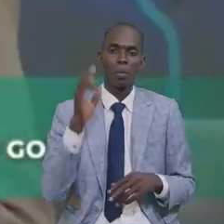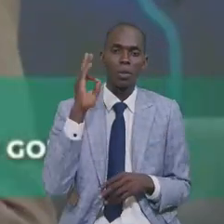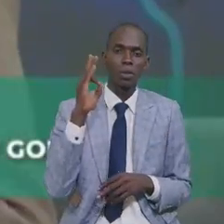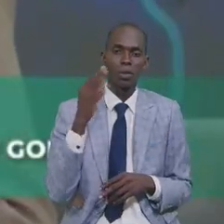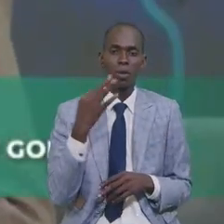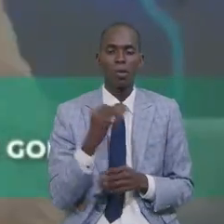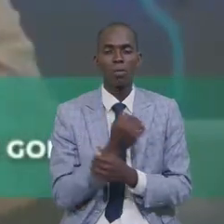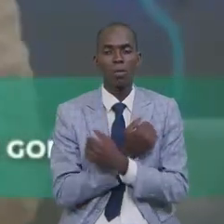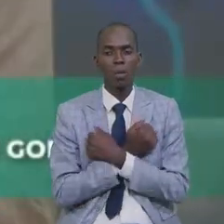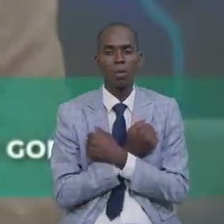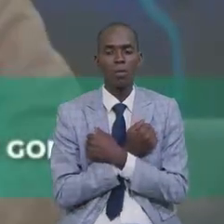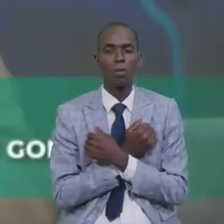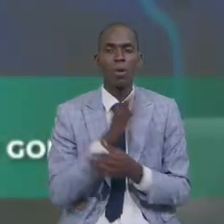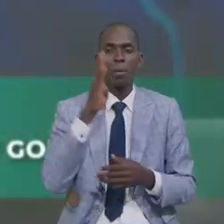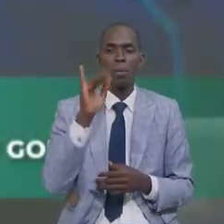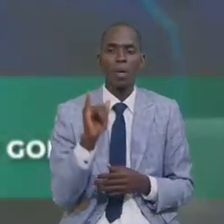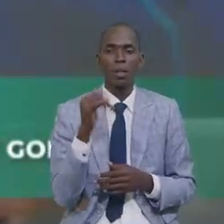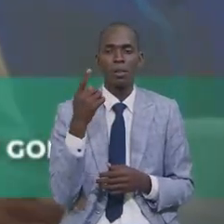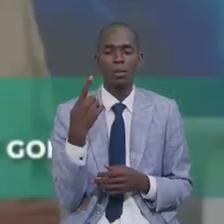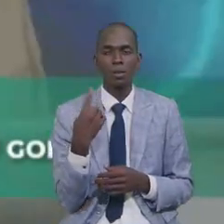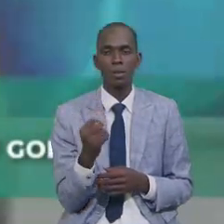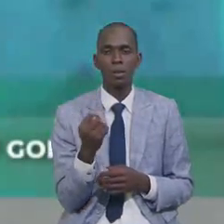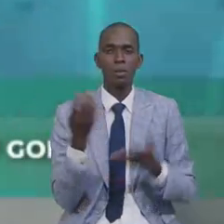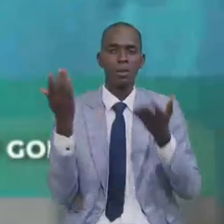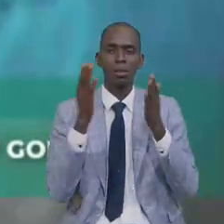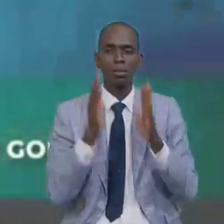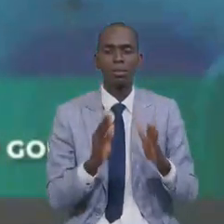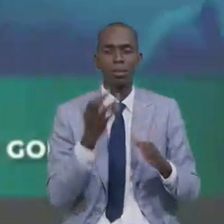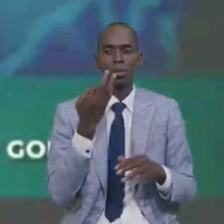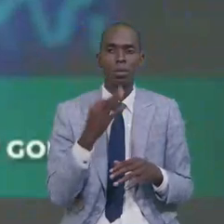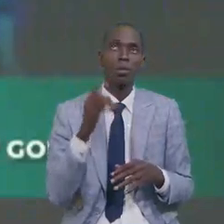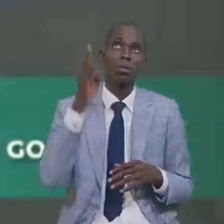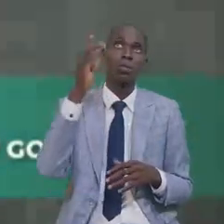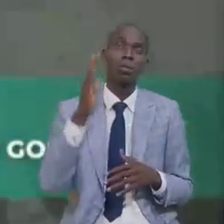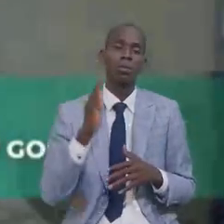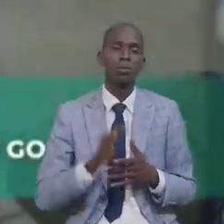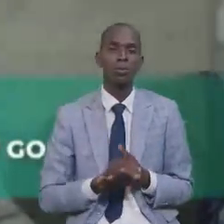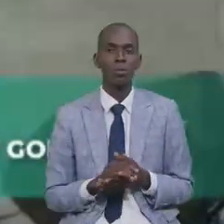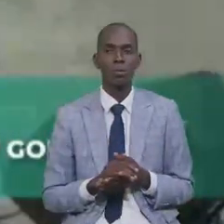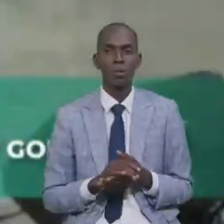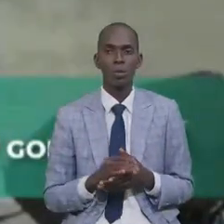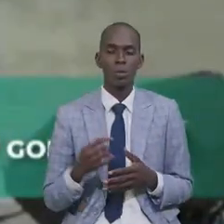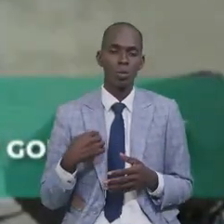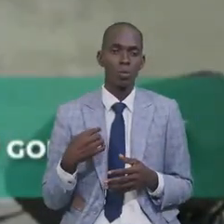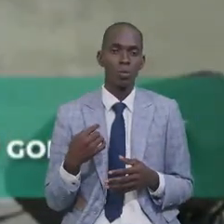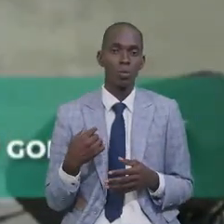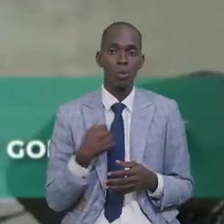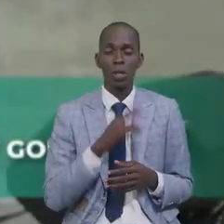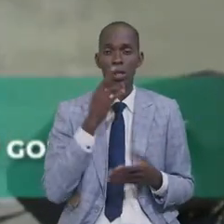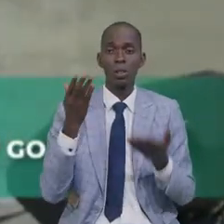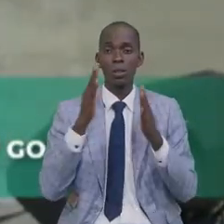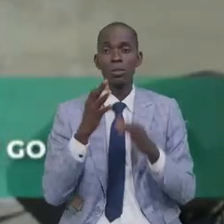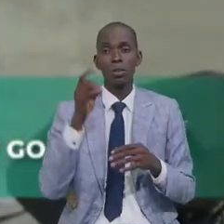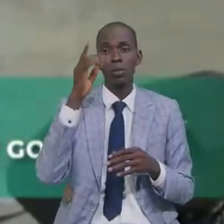le service d'amour par les intendants de Dieu. Nous sommes intendants